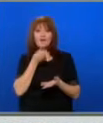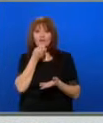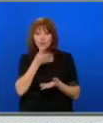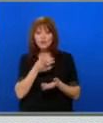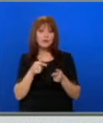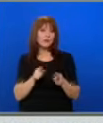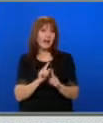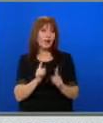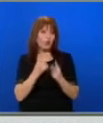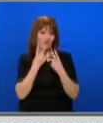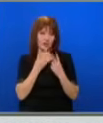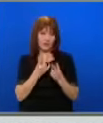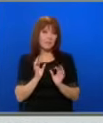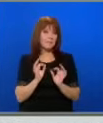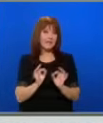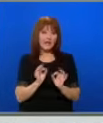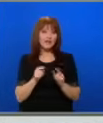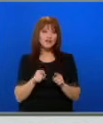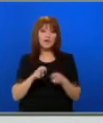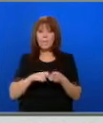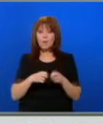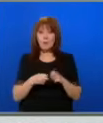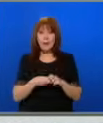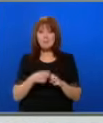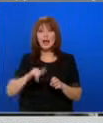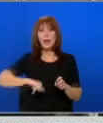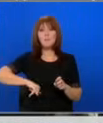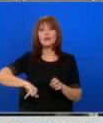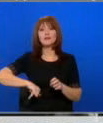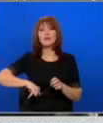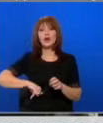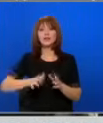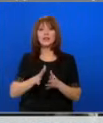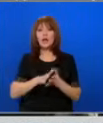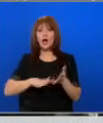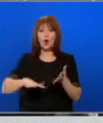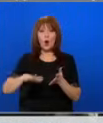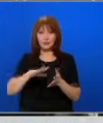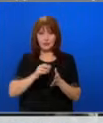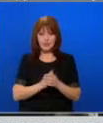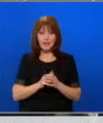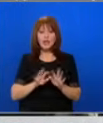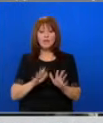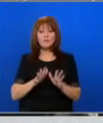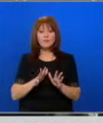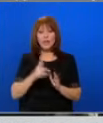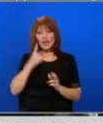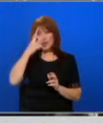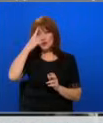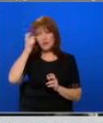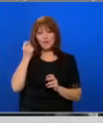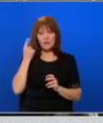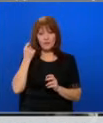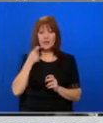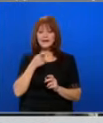това не го виждаме. Така че това е проблем на международната общност. Според арабиста професор Владимир Чуков, в тази зона